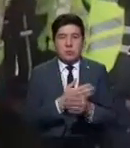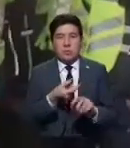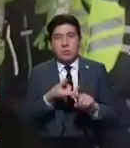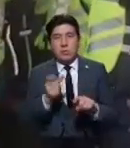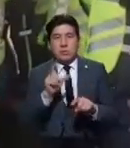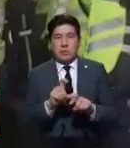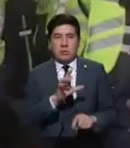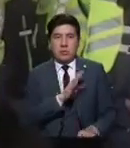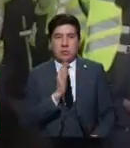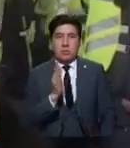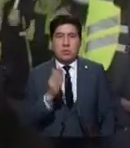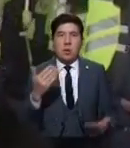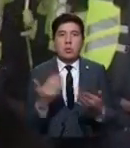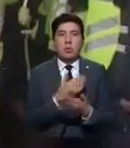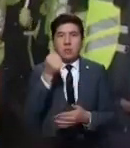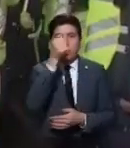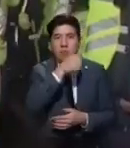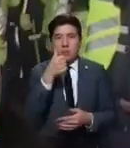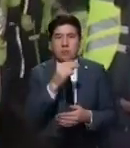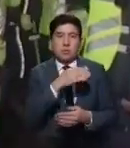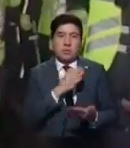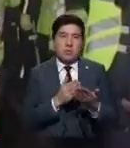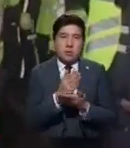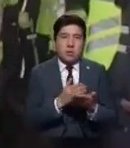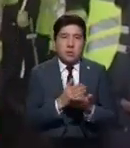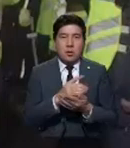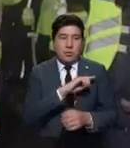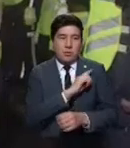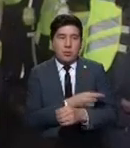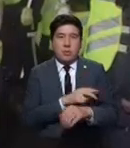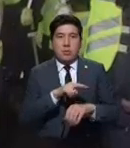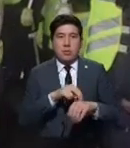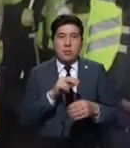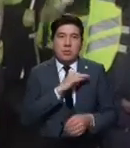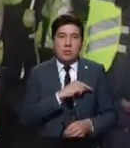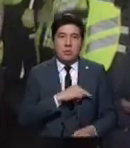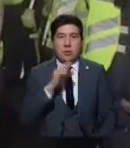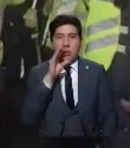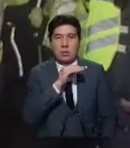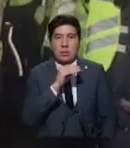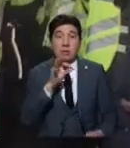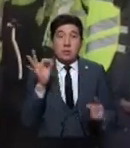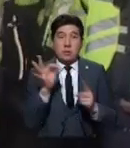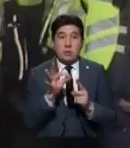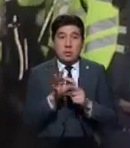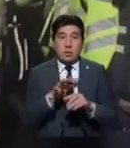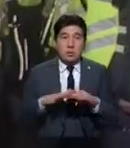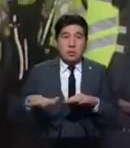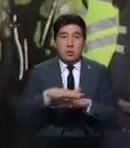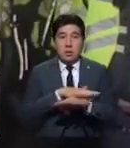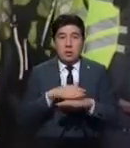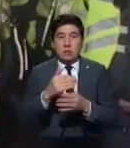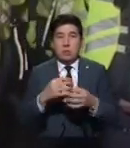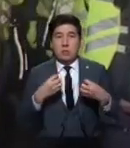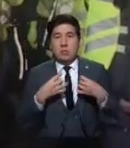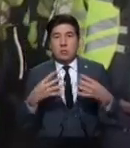жылдық мереке қарсаңында елорда полиция қызметкерлері күшейтілген режимге көшті. Бұның негізгі мақсаты халықтың мереке күндері,